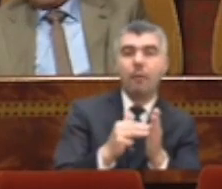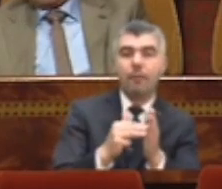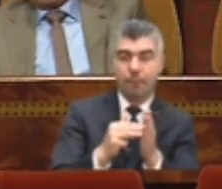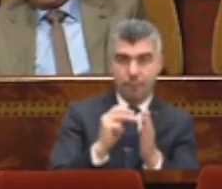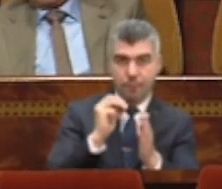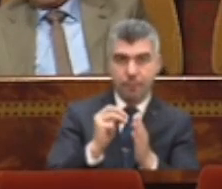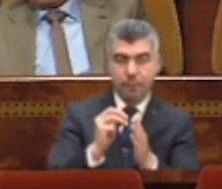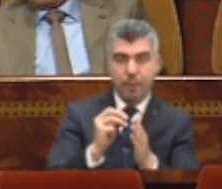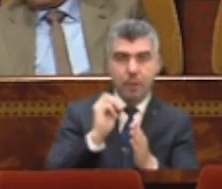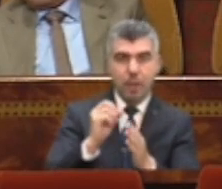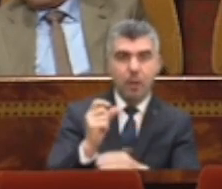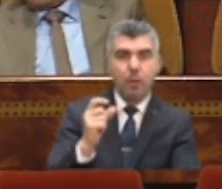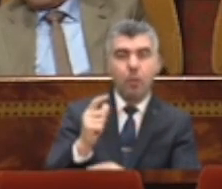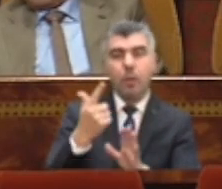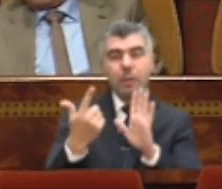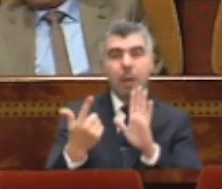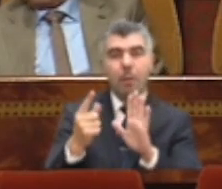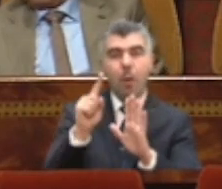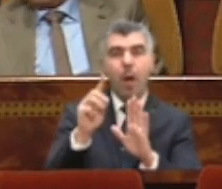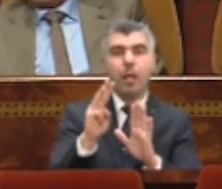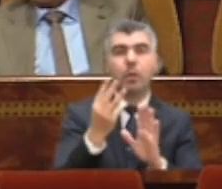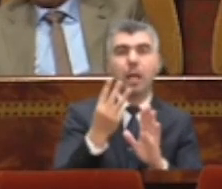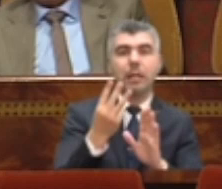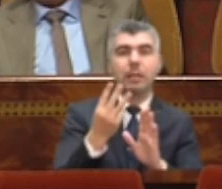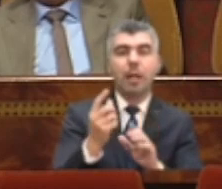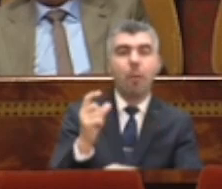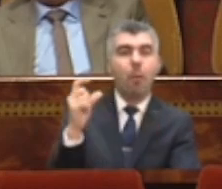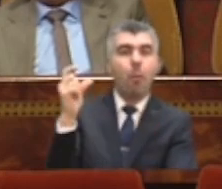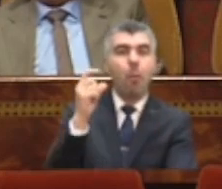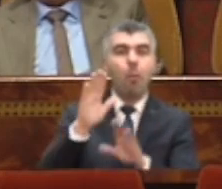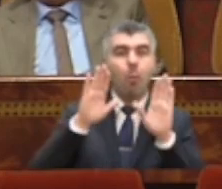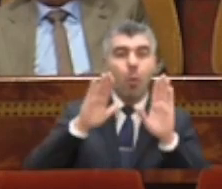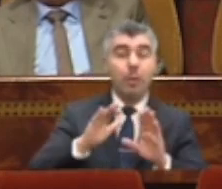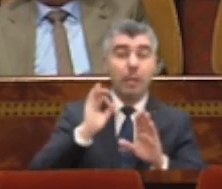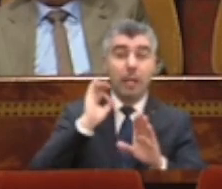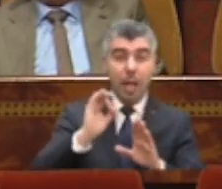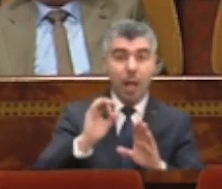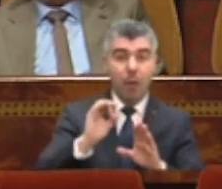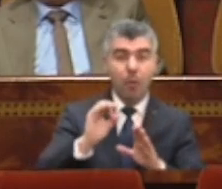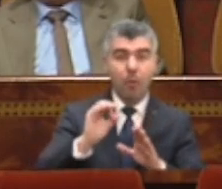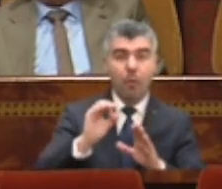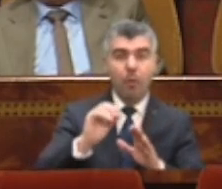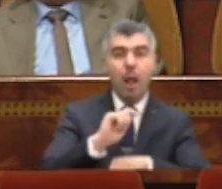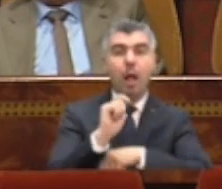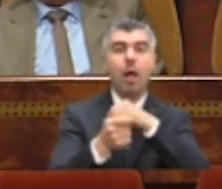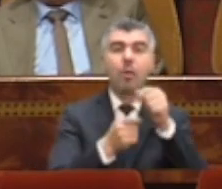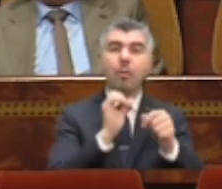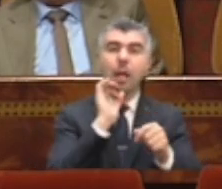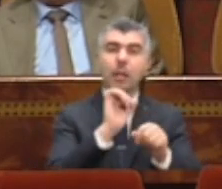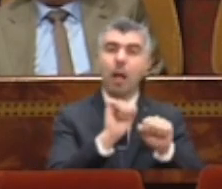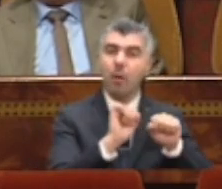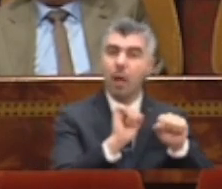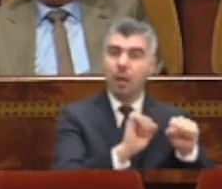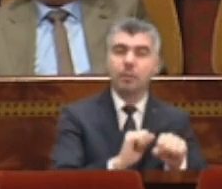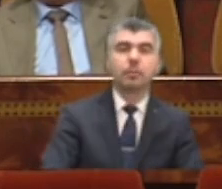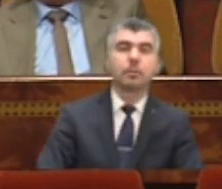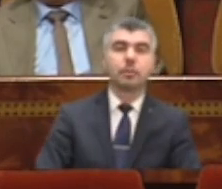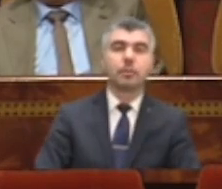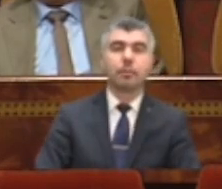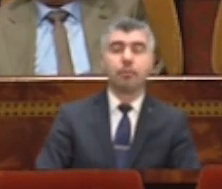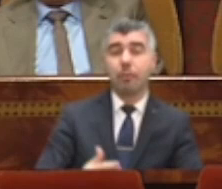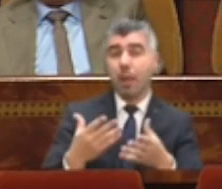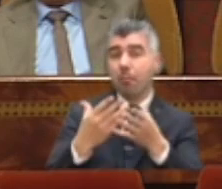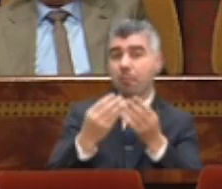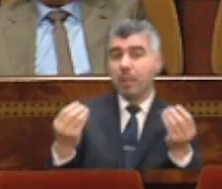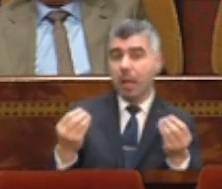الوزير 36,731 مسجدا بالعالم القروي وفقا لتصريحاتكم طبعا. لكن أغلب